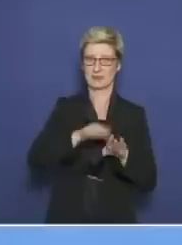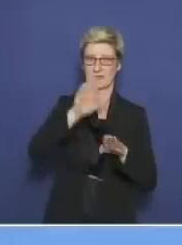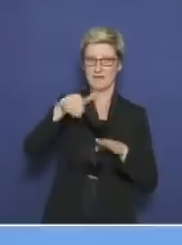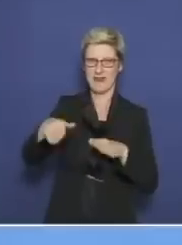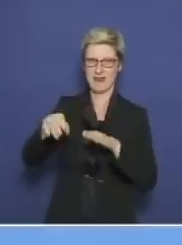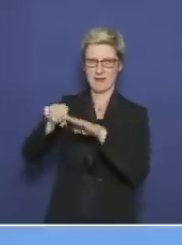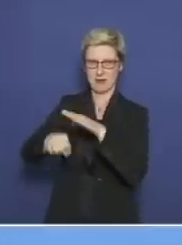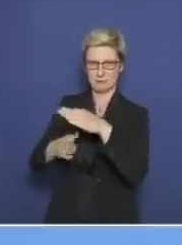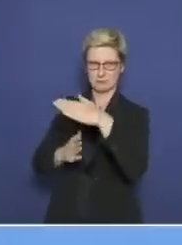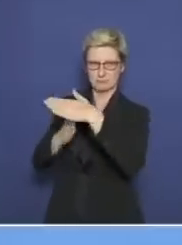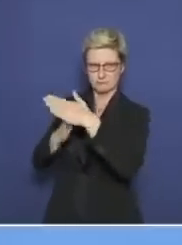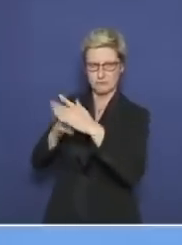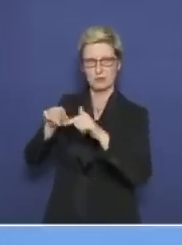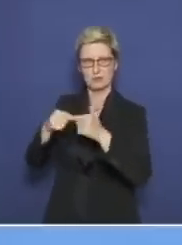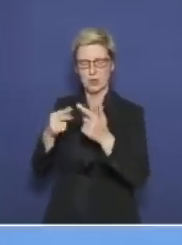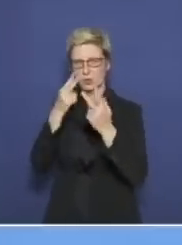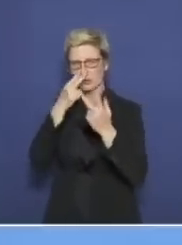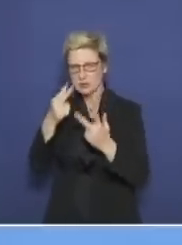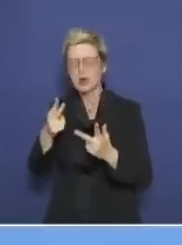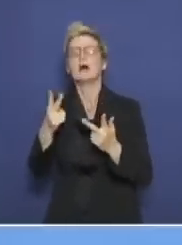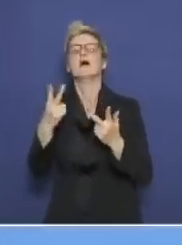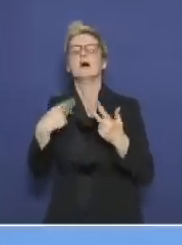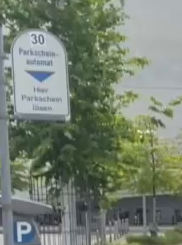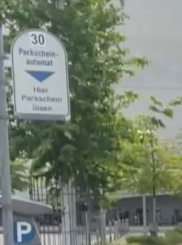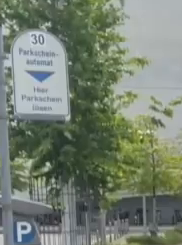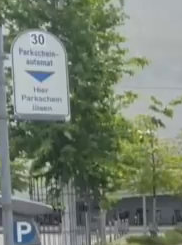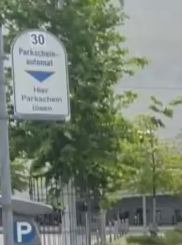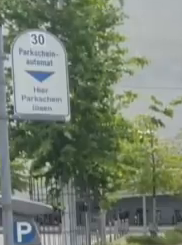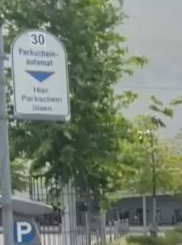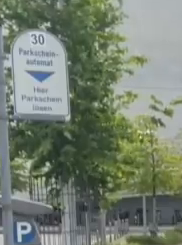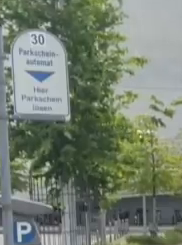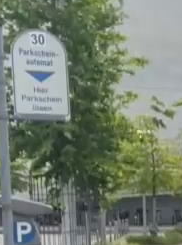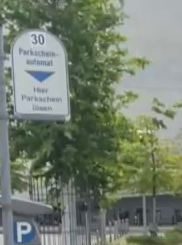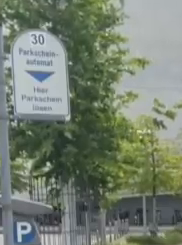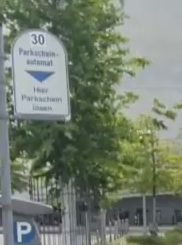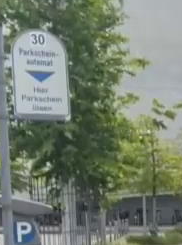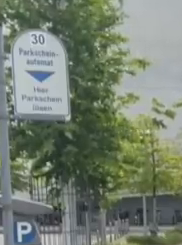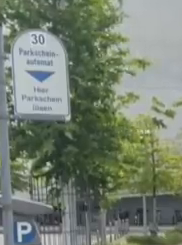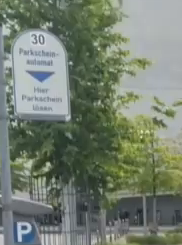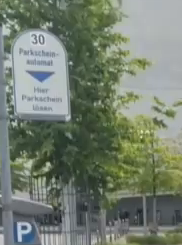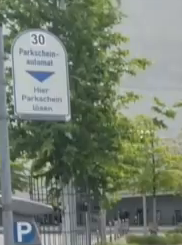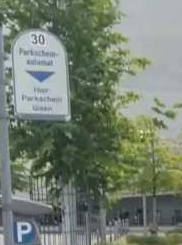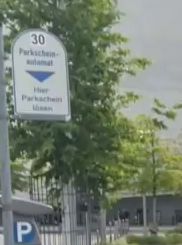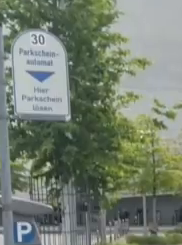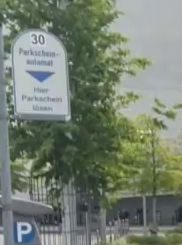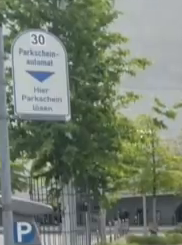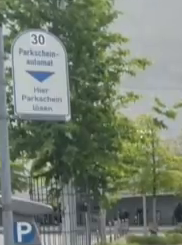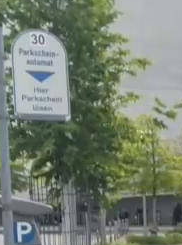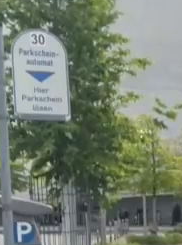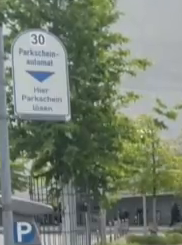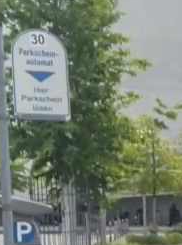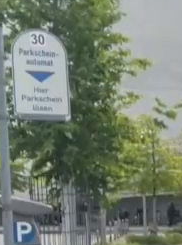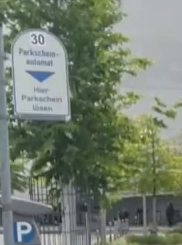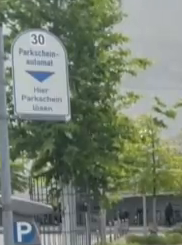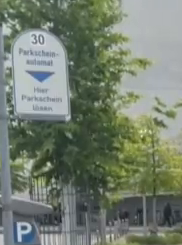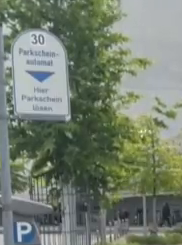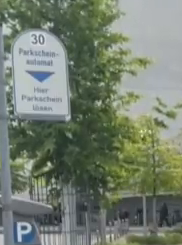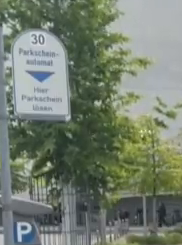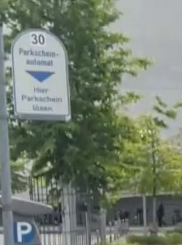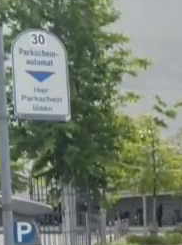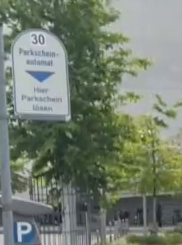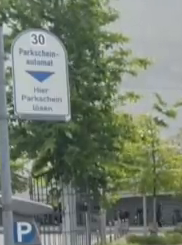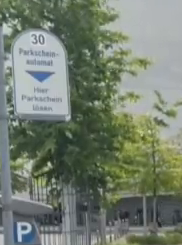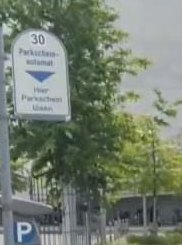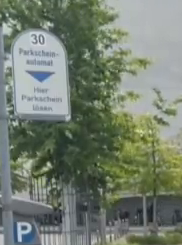des Dunkelfeldes, wir einen wichtigen Unterschied haben machen können. Ja, das Impfen war dann noch